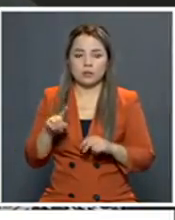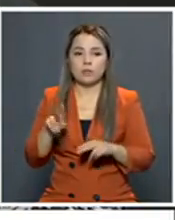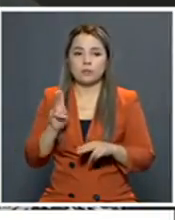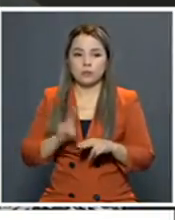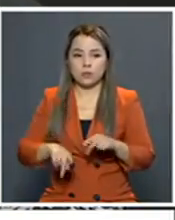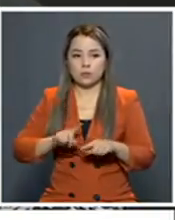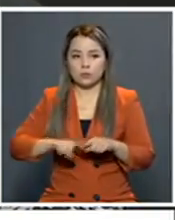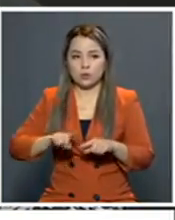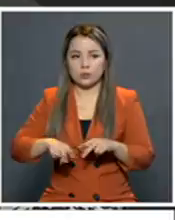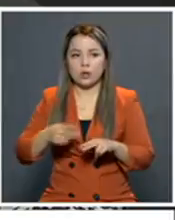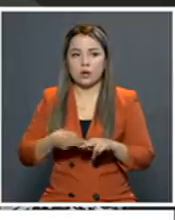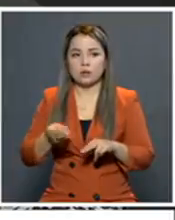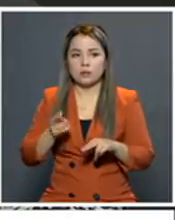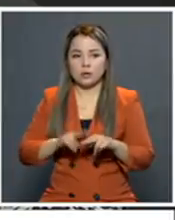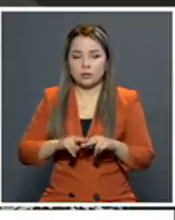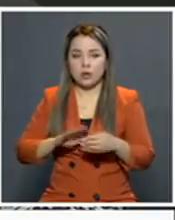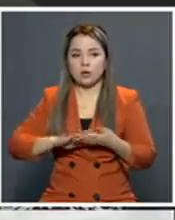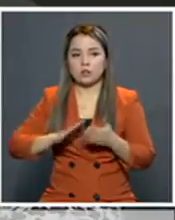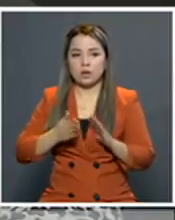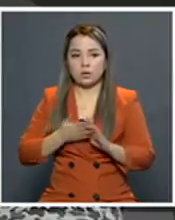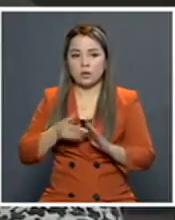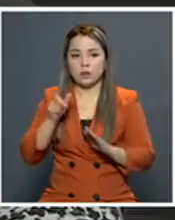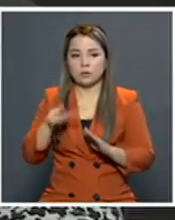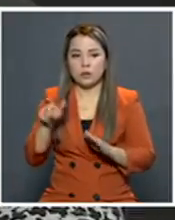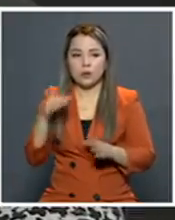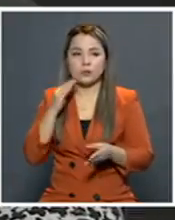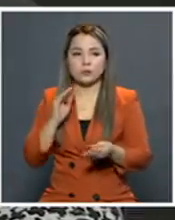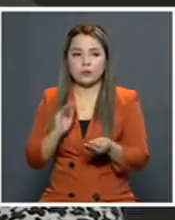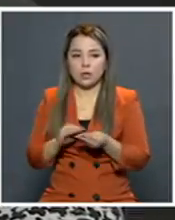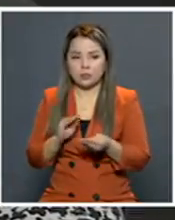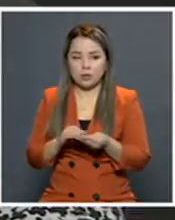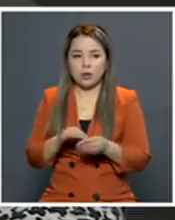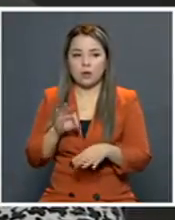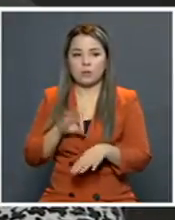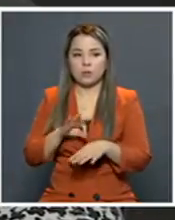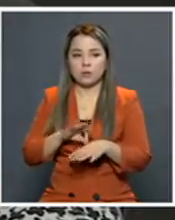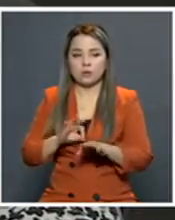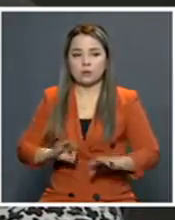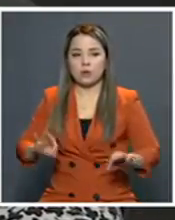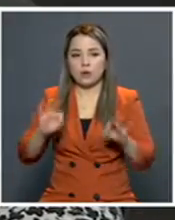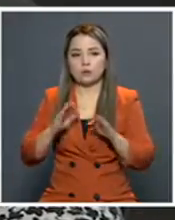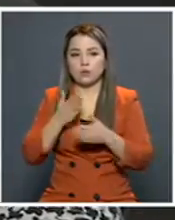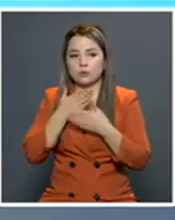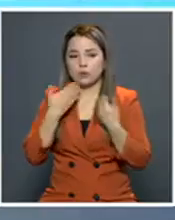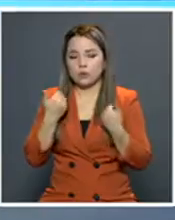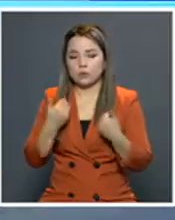бітеді. Олардың жағдайлары тұрақты, аурулары тіркелген жоқ.